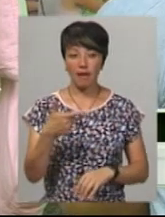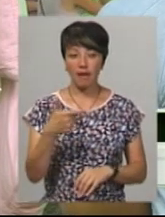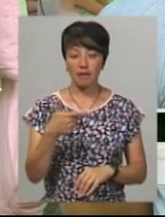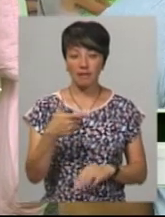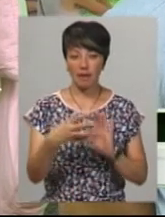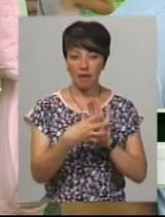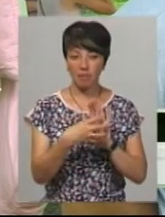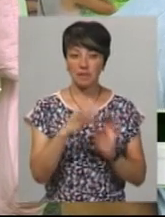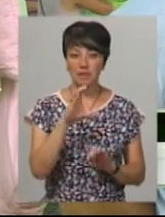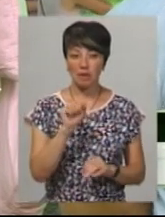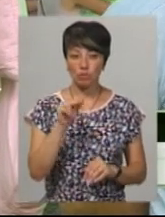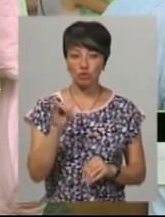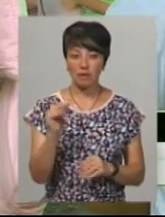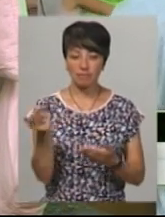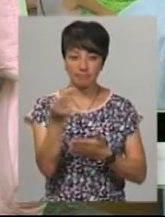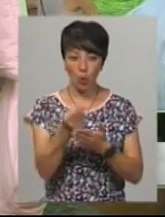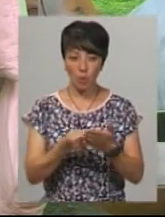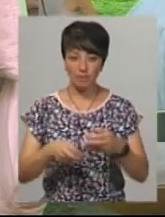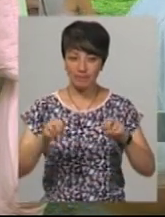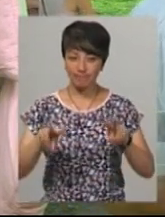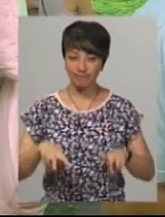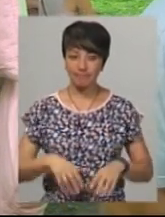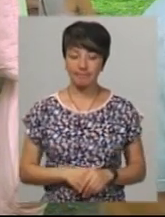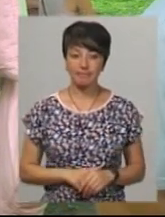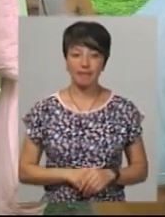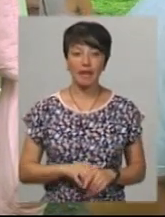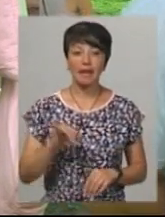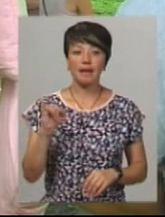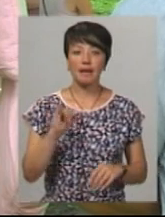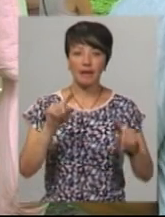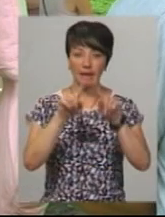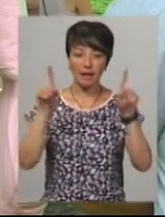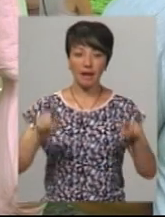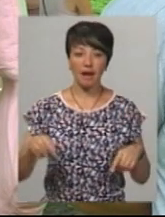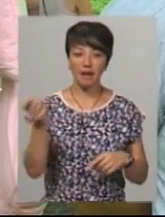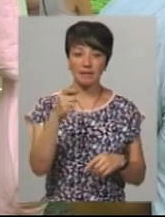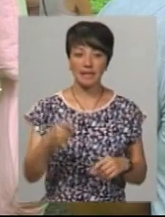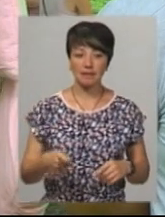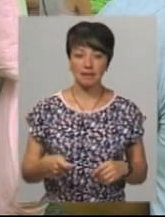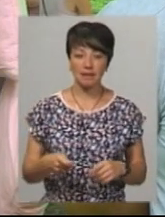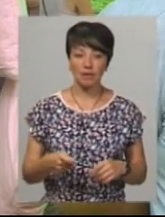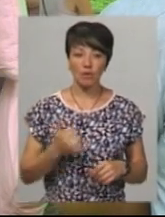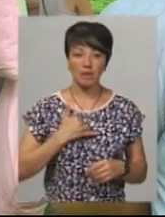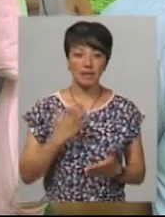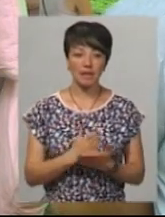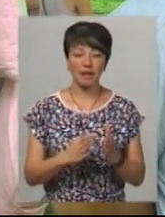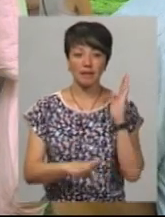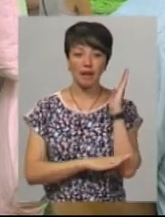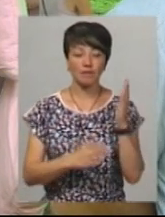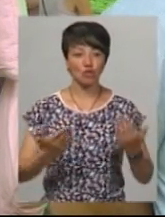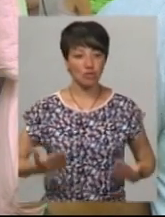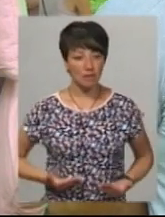і обрамлені самчиківським розписом. І картини, там теж на картинах в мене є там як дерево